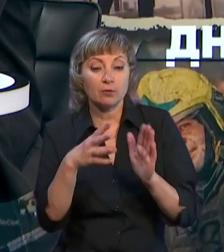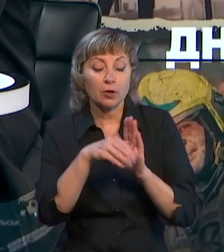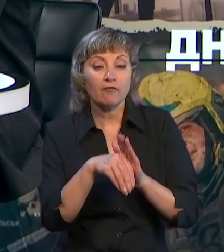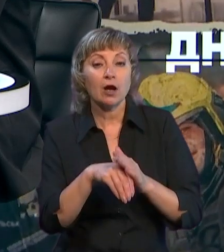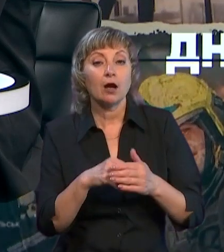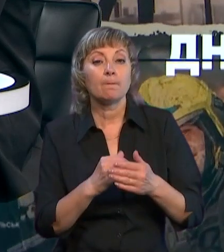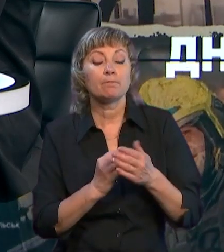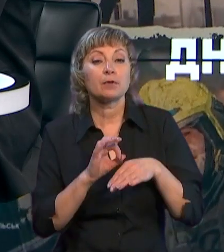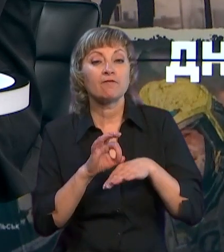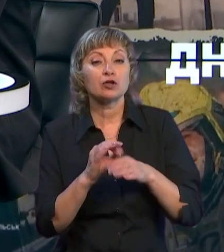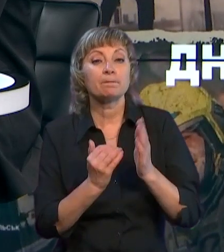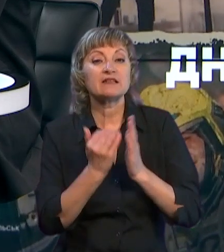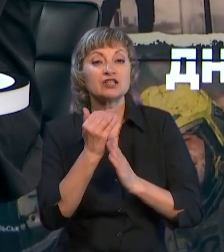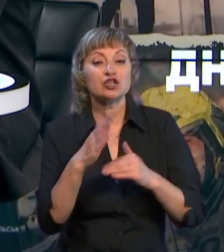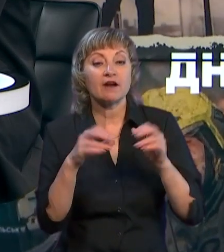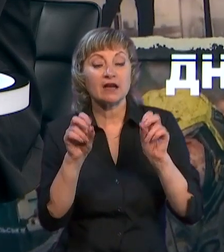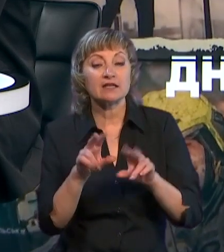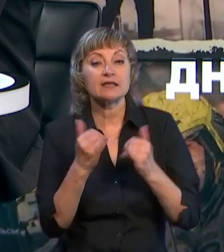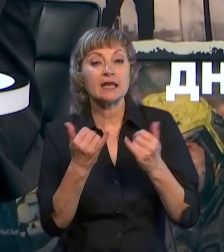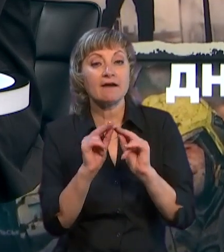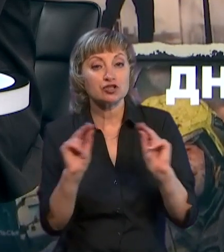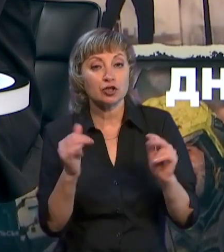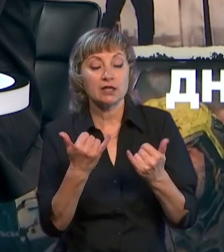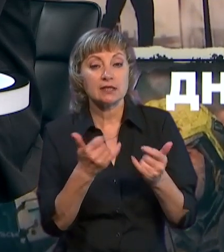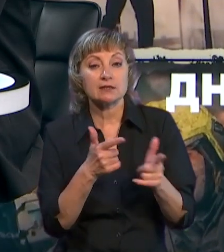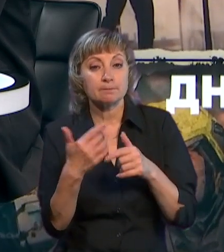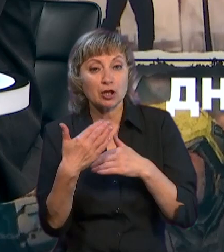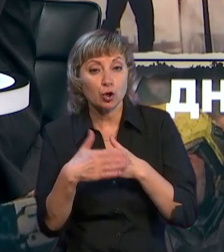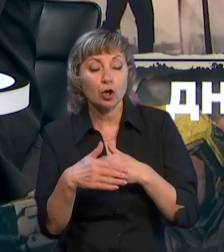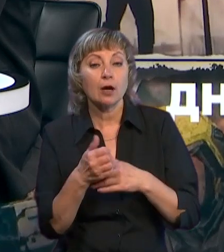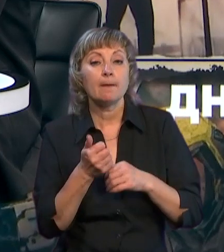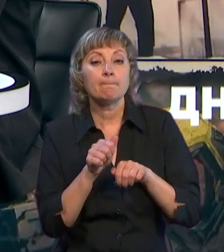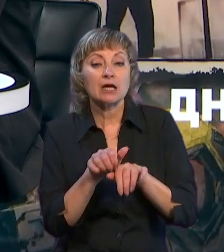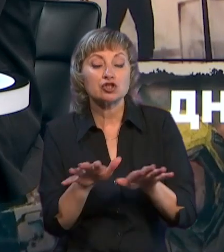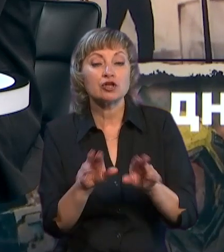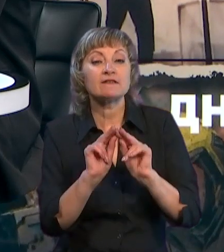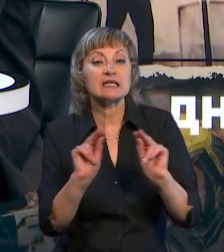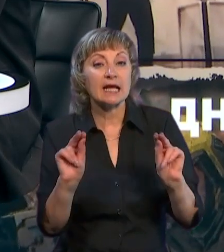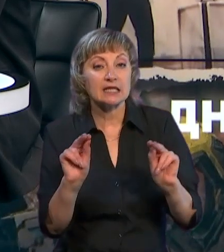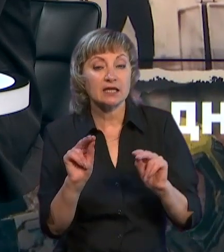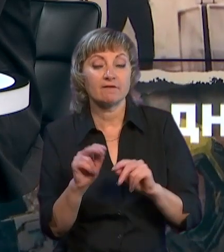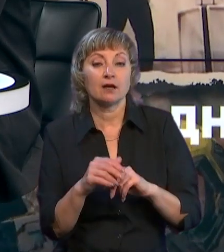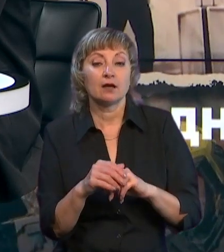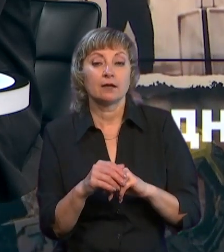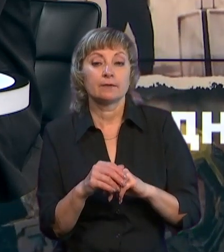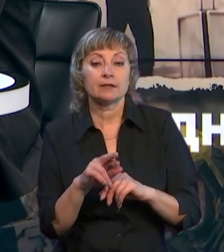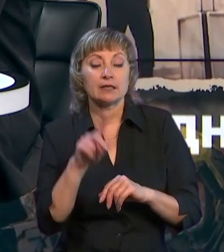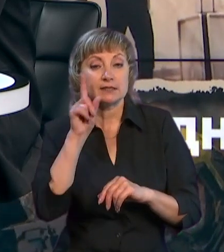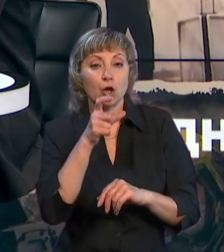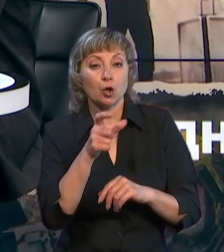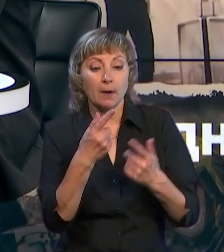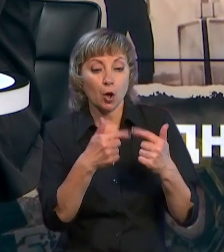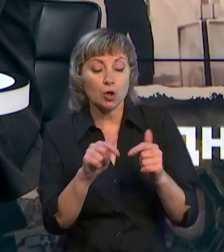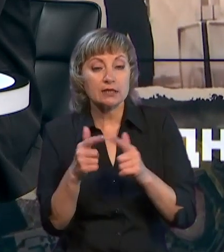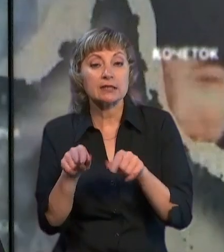підвищення кваліфікації для вчителів. У нас зараз підготовлено цілу мережу тренерів. Я знаю, що і громадські організації